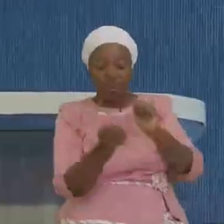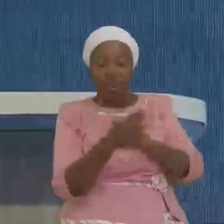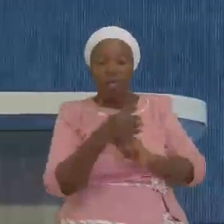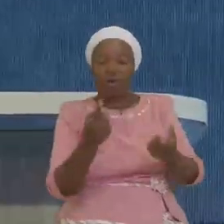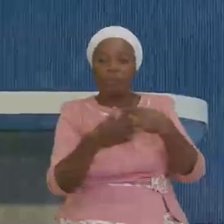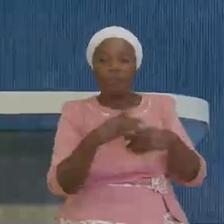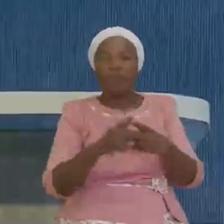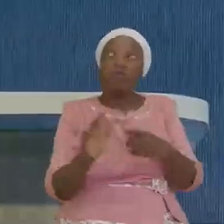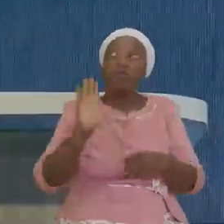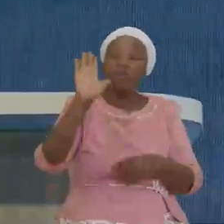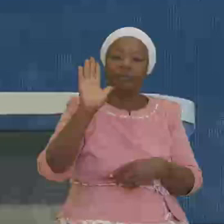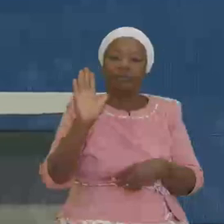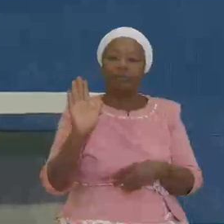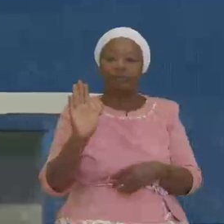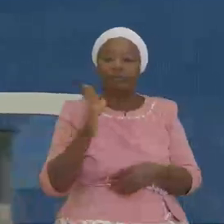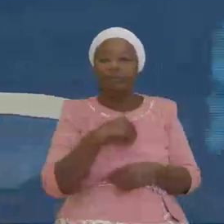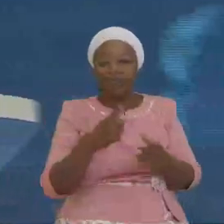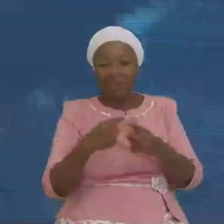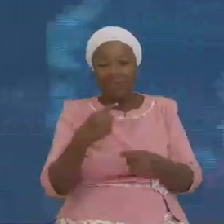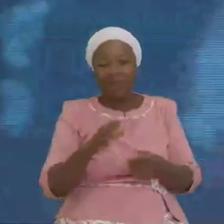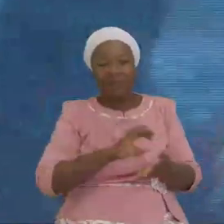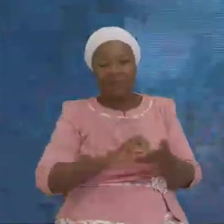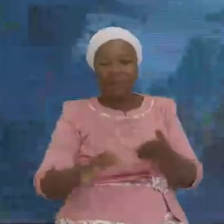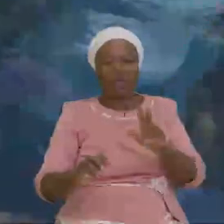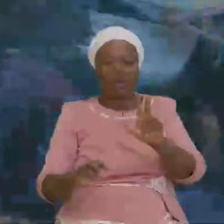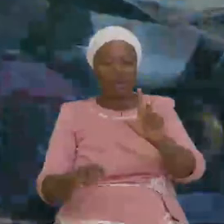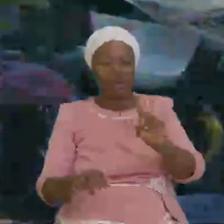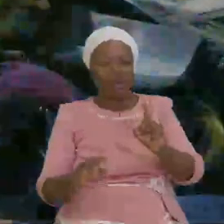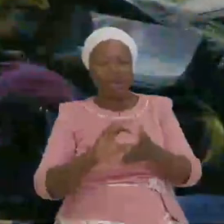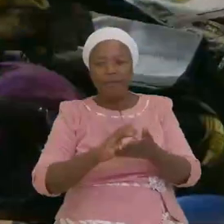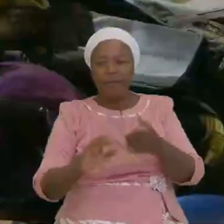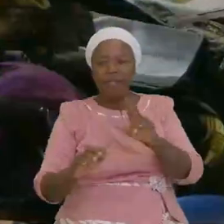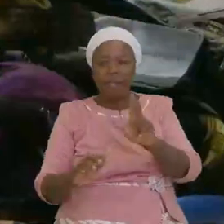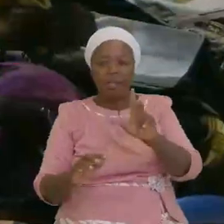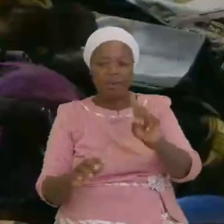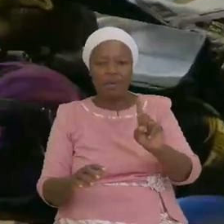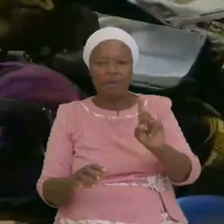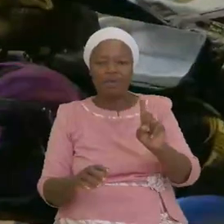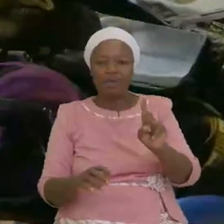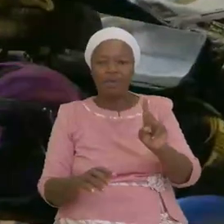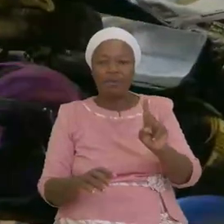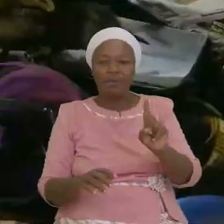Il veut qu'on revienne à lui. Et puis le verset